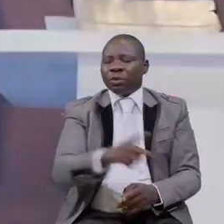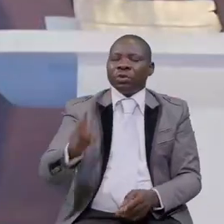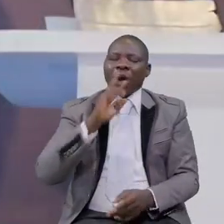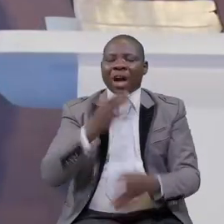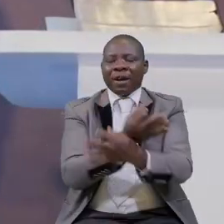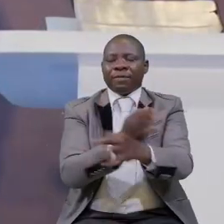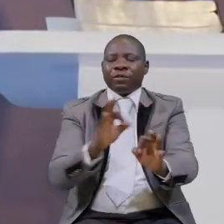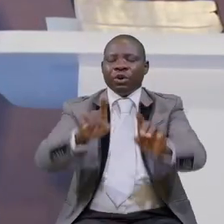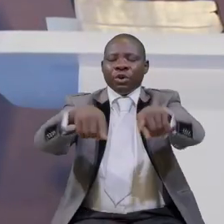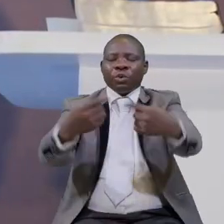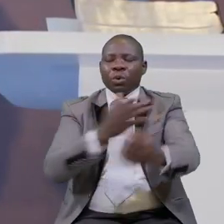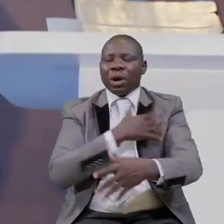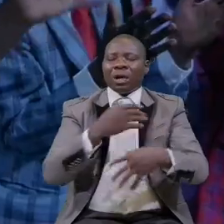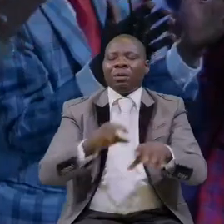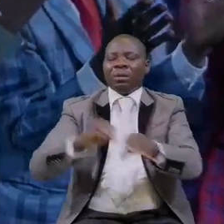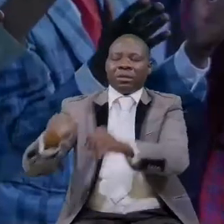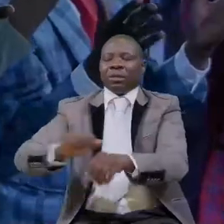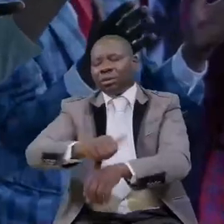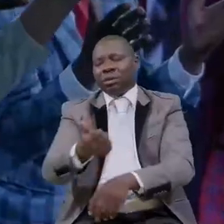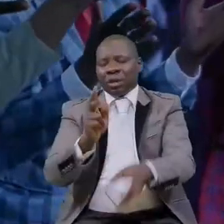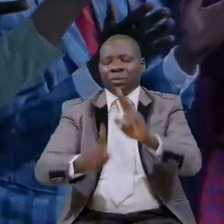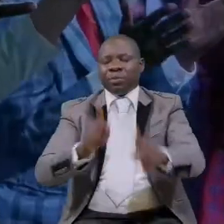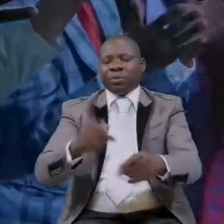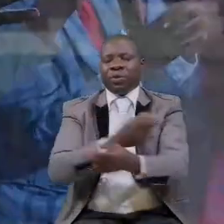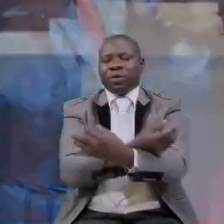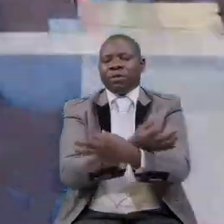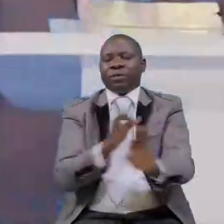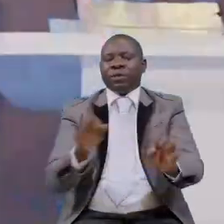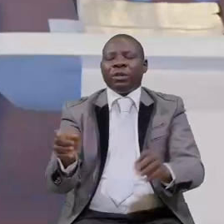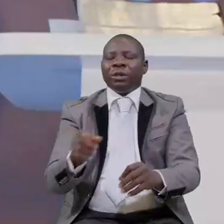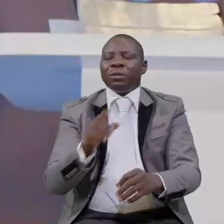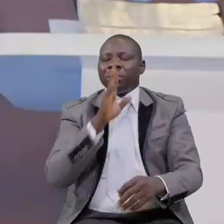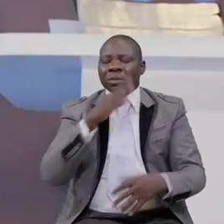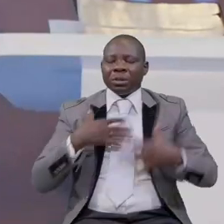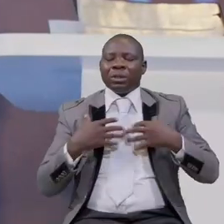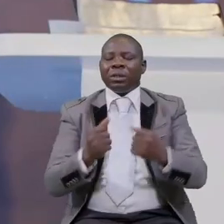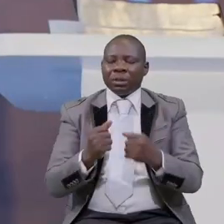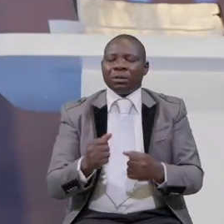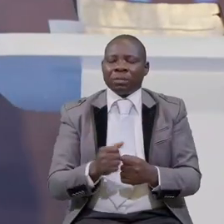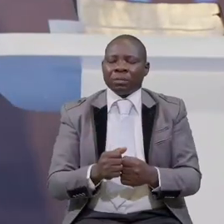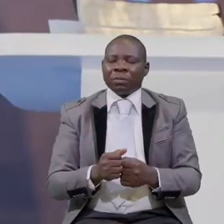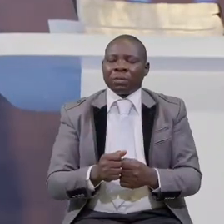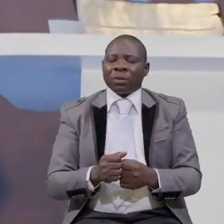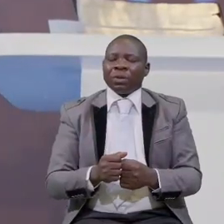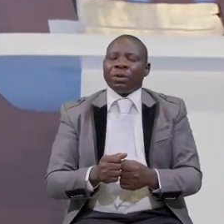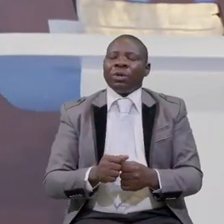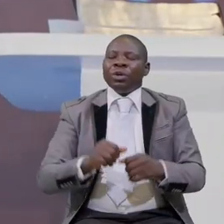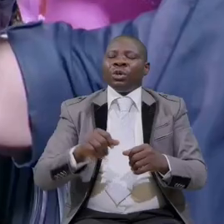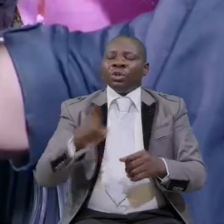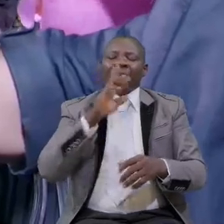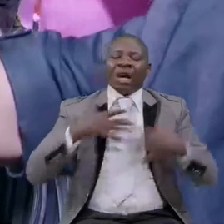Tu es libéré, va libérer les autres. Tu es guéri, va guérir les